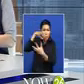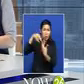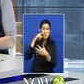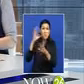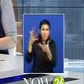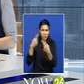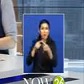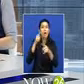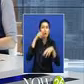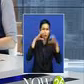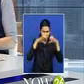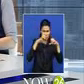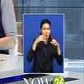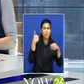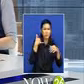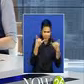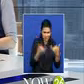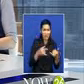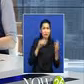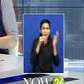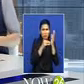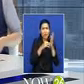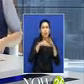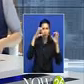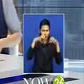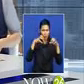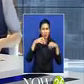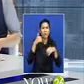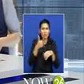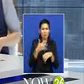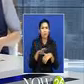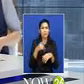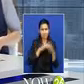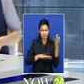ก็ยังมีโอกาสตกในกร ุ งเทพแล้วก็หลายพื้นที่ของประเทศไทยนะครับ